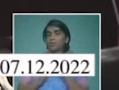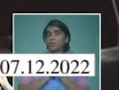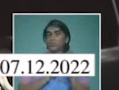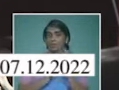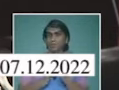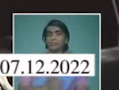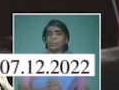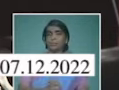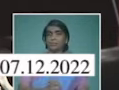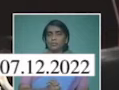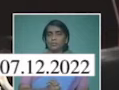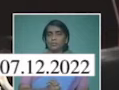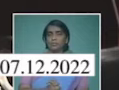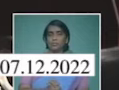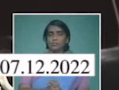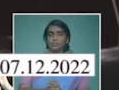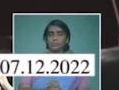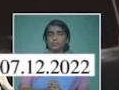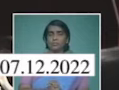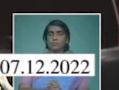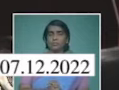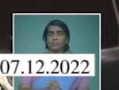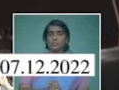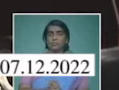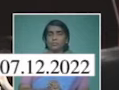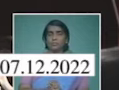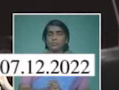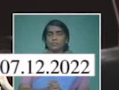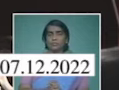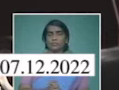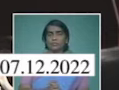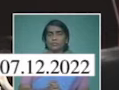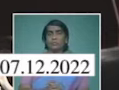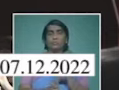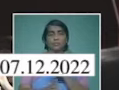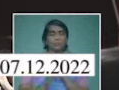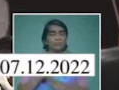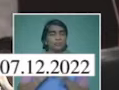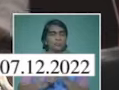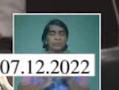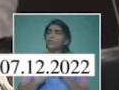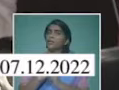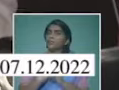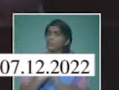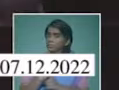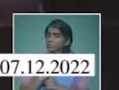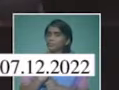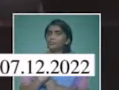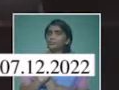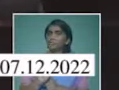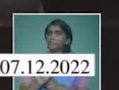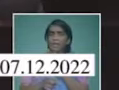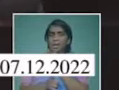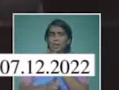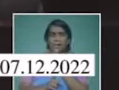கரு டாக்லஸ் தேவானந்த மெத்துவா. இந்த உறுப்பினர் அவர்கள் வளம போல உளறுவாய் அரசியல் நடத்துகின்றவர்.